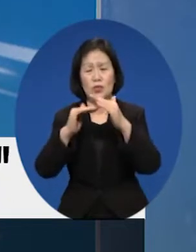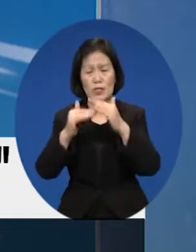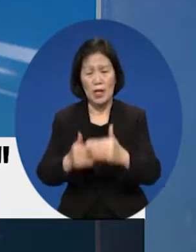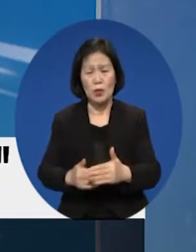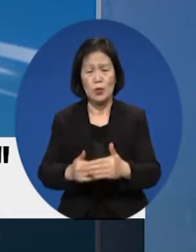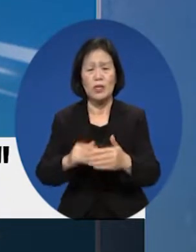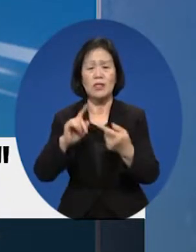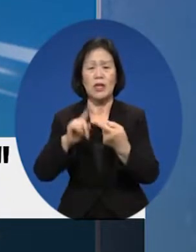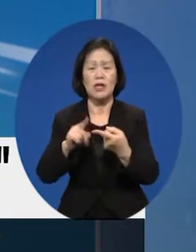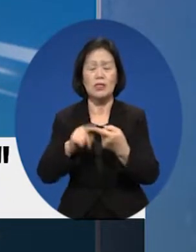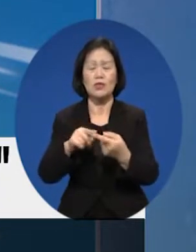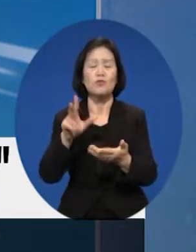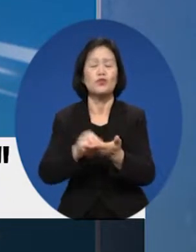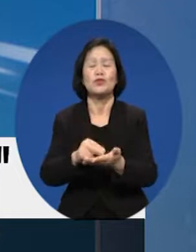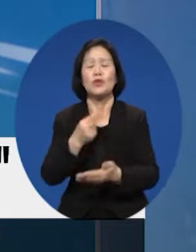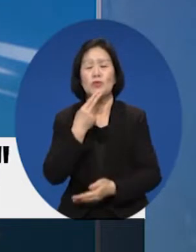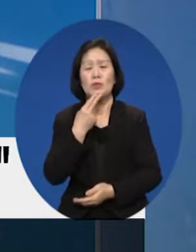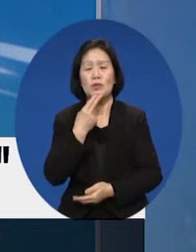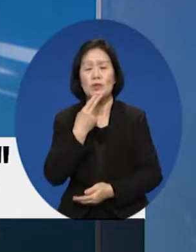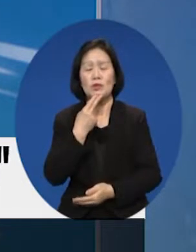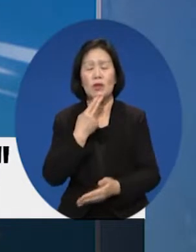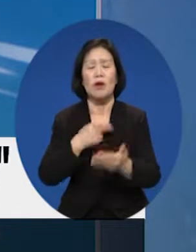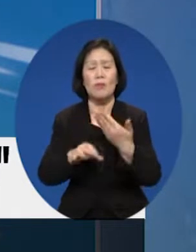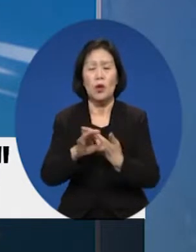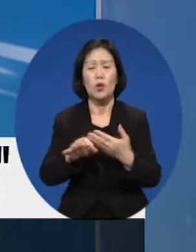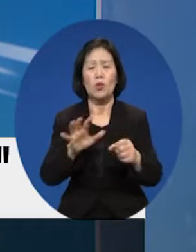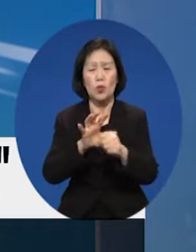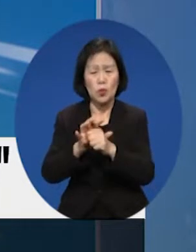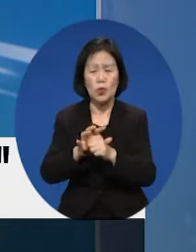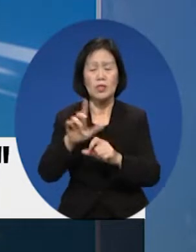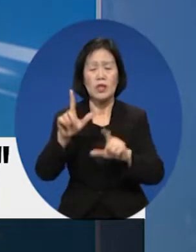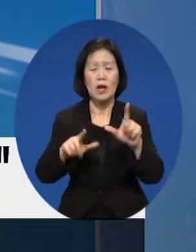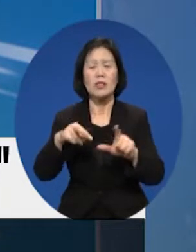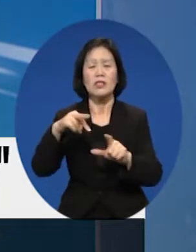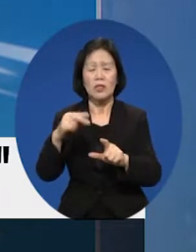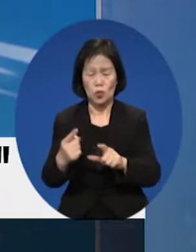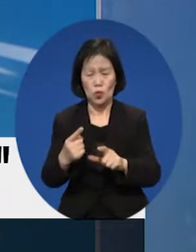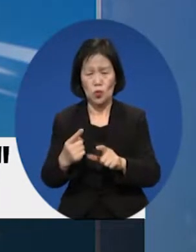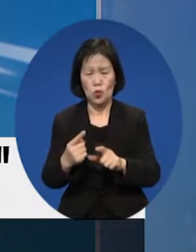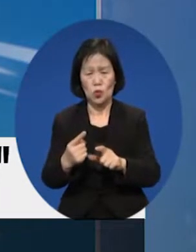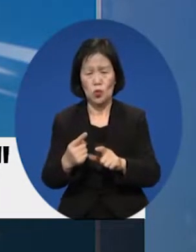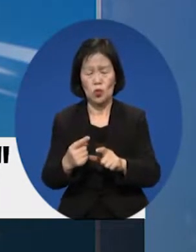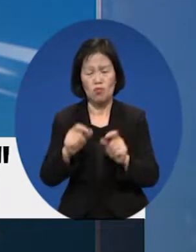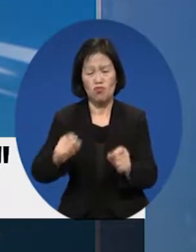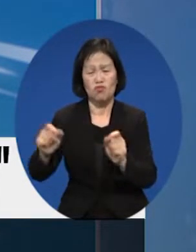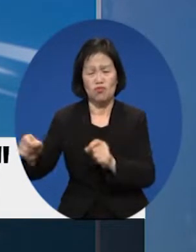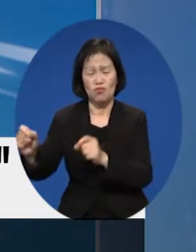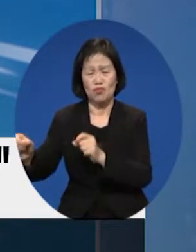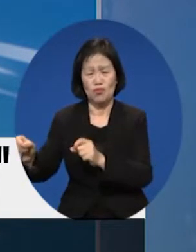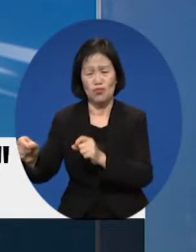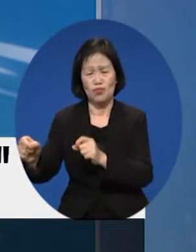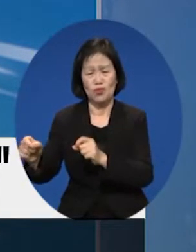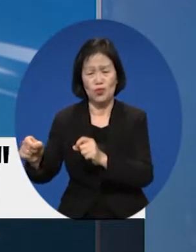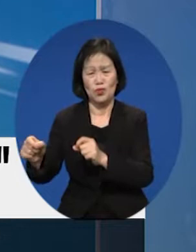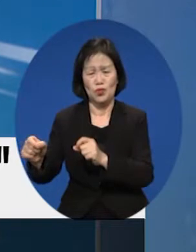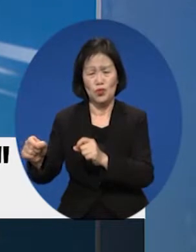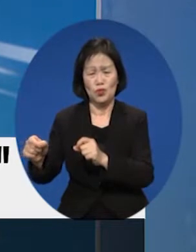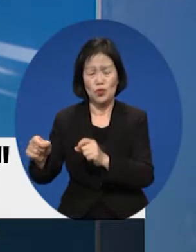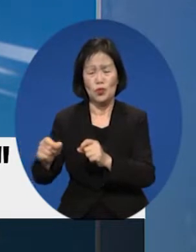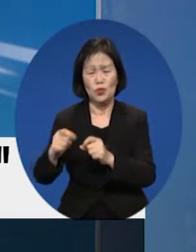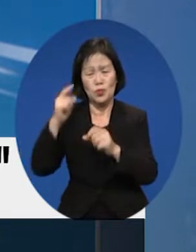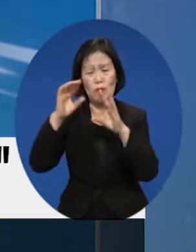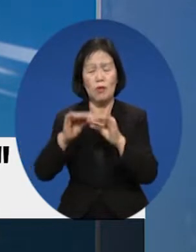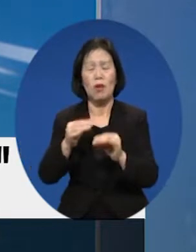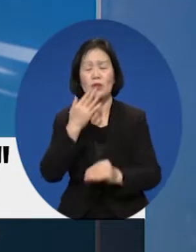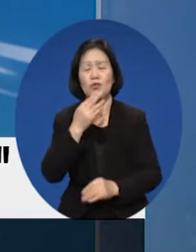자체에 전혀 문제가 없다면 코로나 상황이라 그래서 그거를 뭐 이렇게 그 뒤로 밀어야 된다? 그거는 전 전혀 동감할